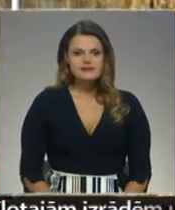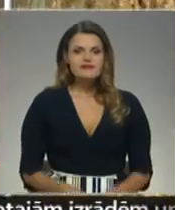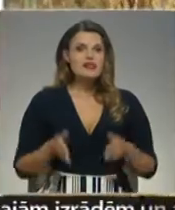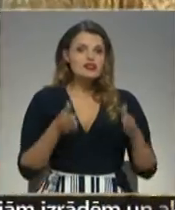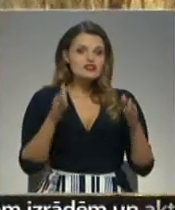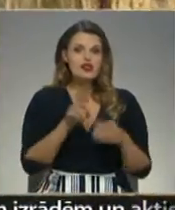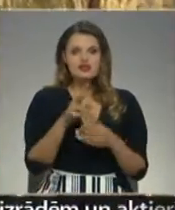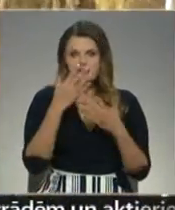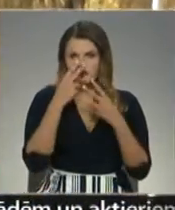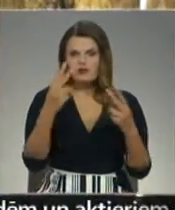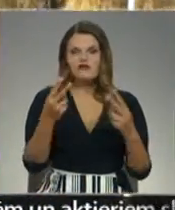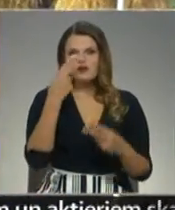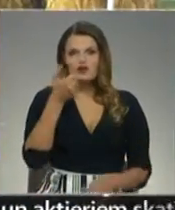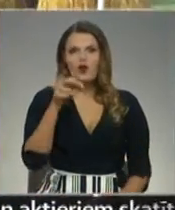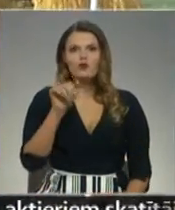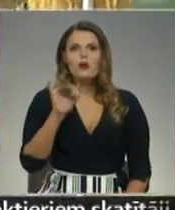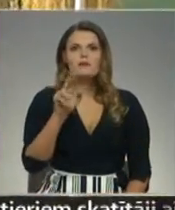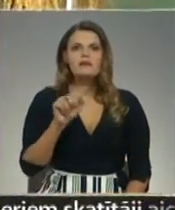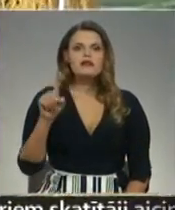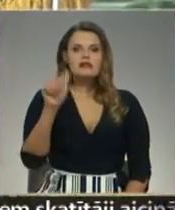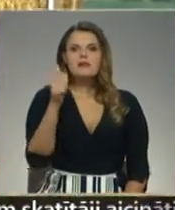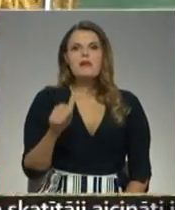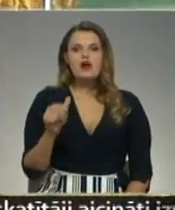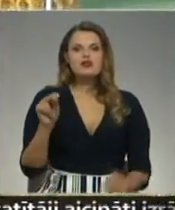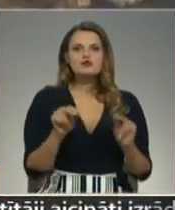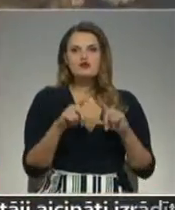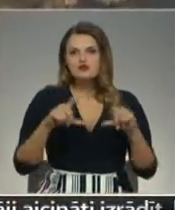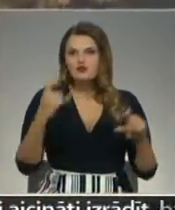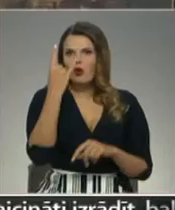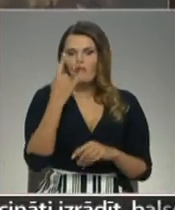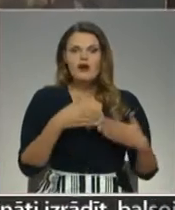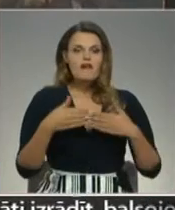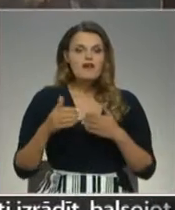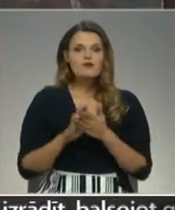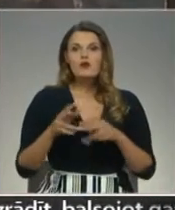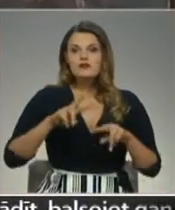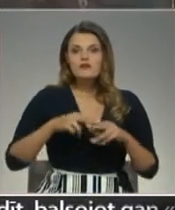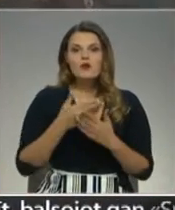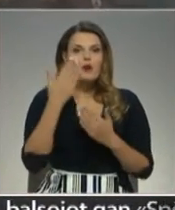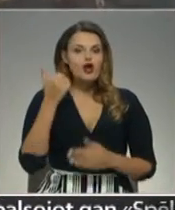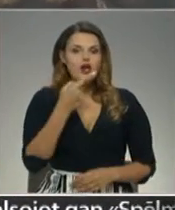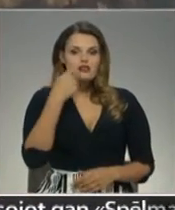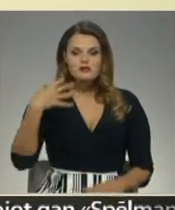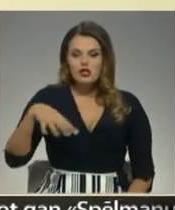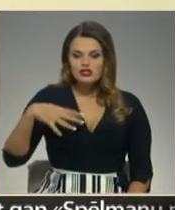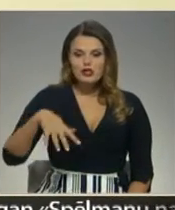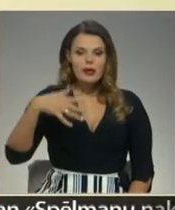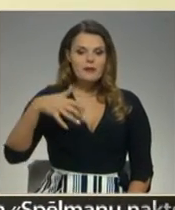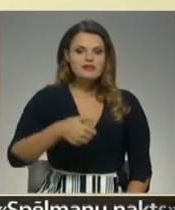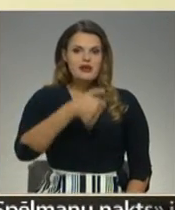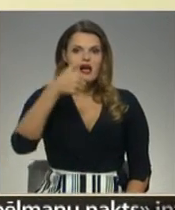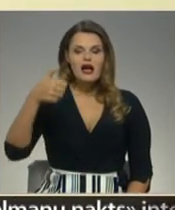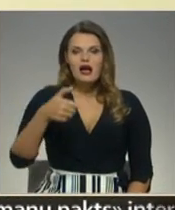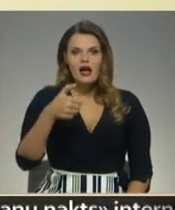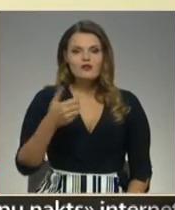Ceļš, kas paver skatam no Grobiņas mākslas un mūzikas skolas loga, ved uz mājvietu, kur pagājušā gadsimta 40. 50.